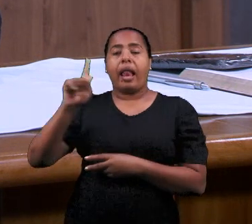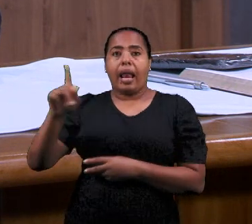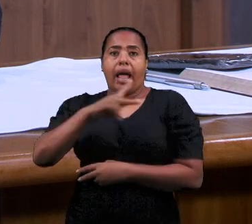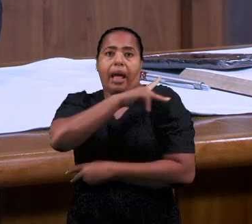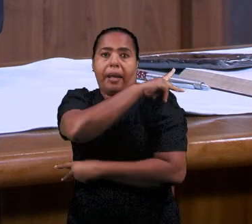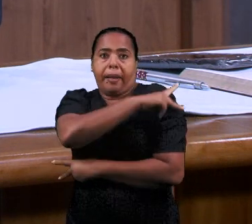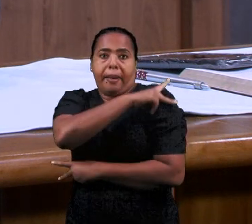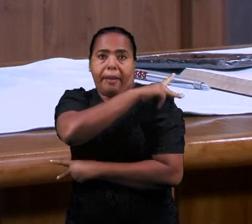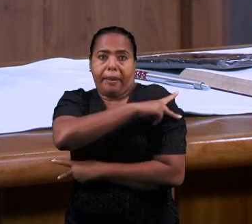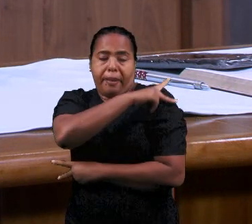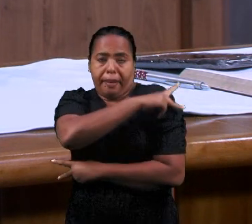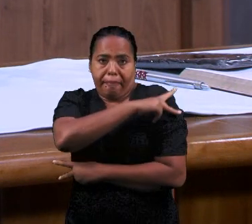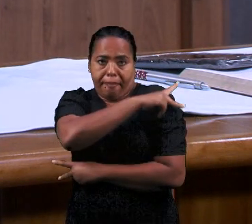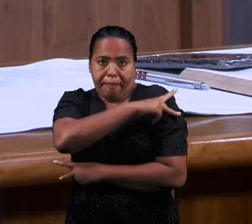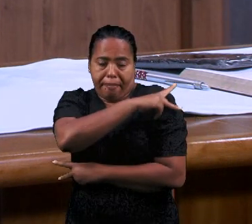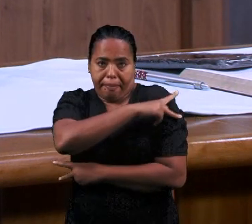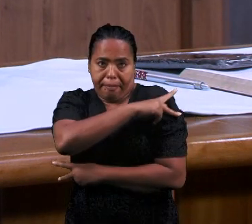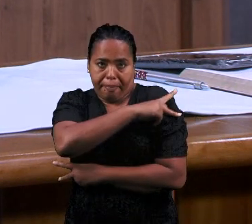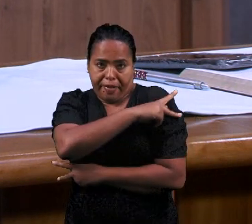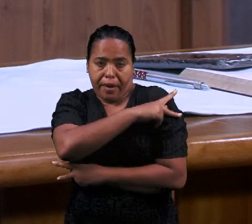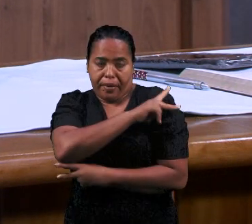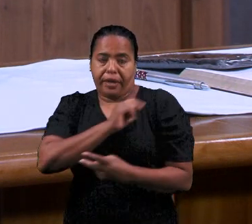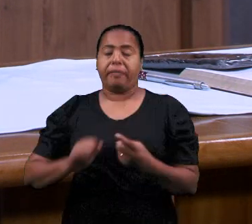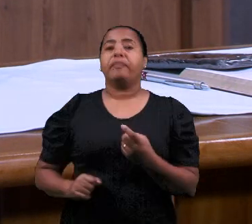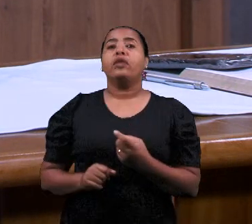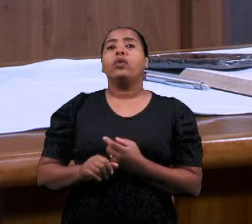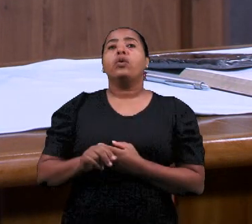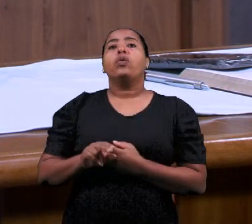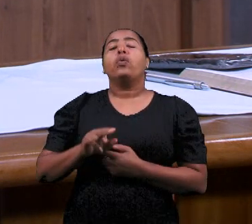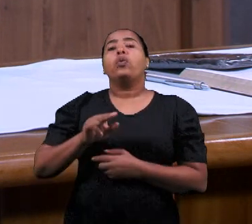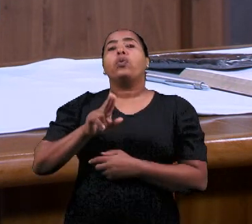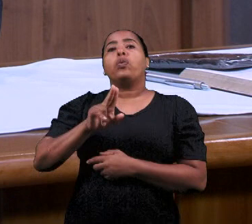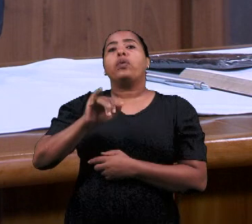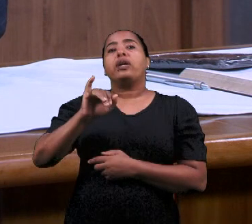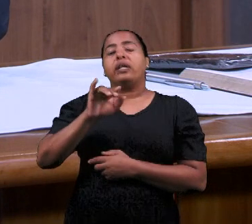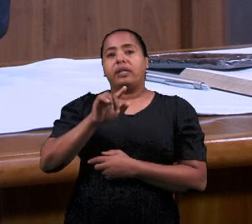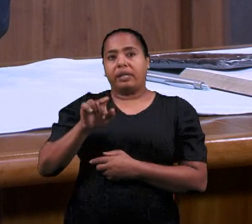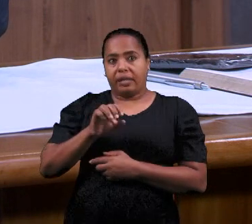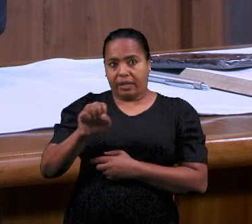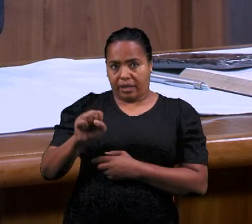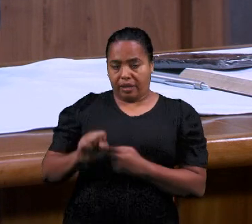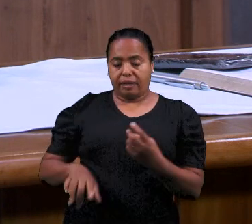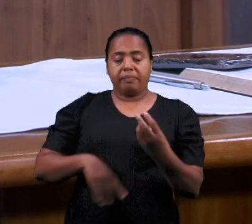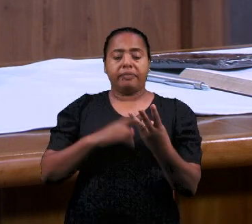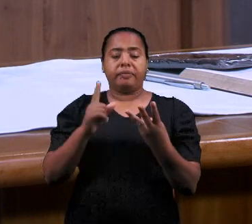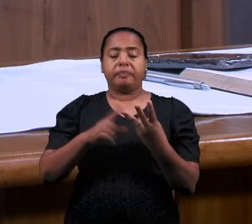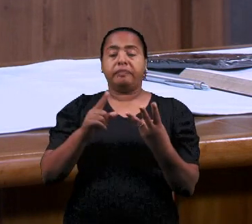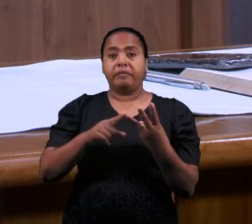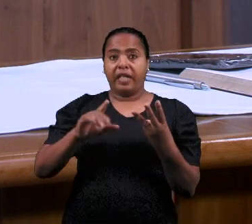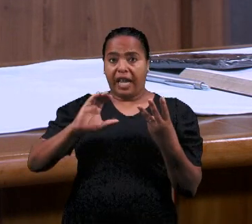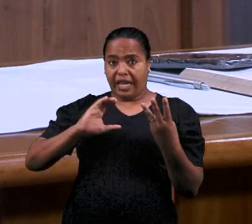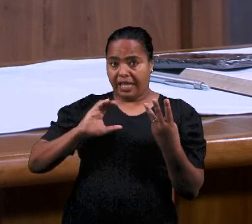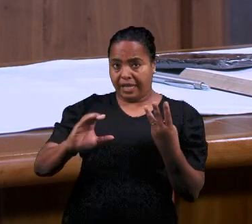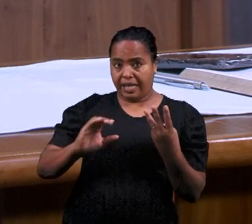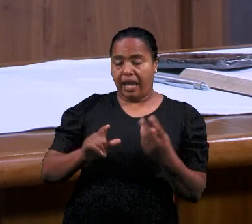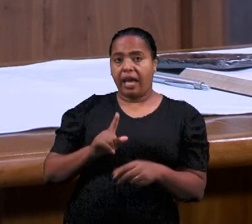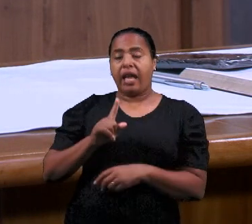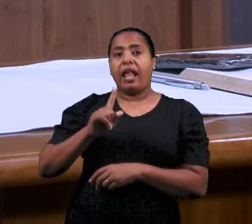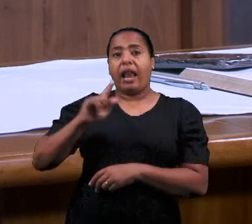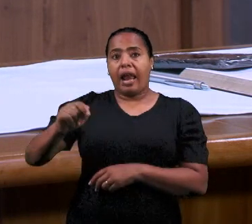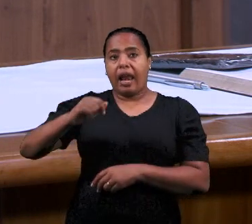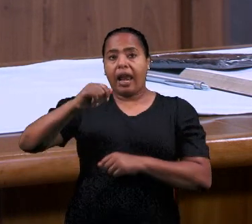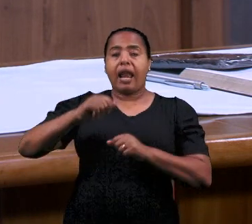Piauí, État de Piauí à Teresina. Notre sœur Wisis va donner la réponse. Et la lettre C, dans